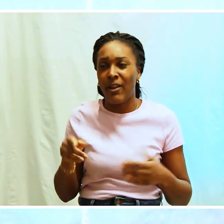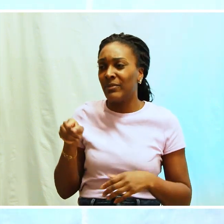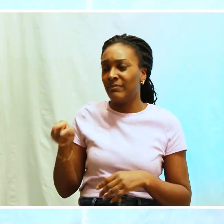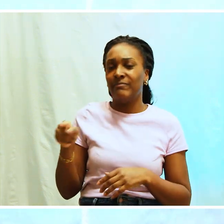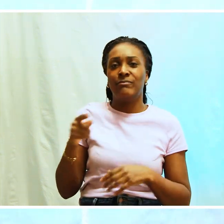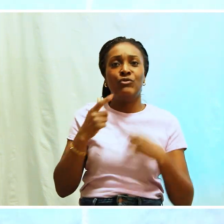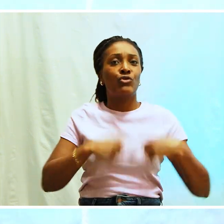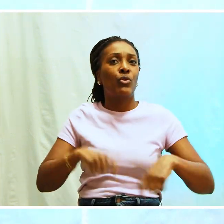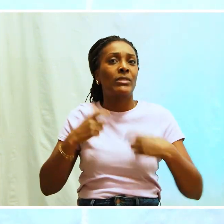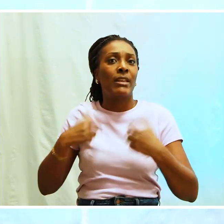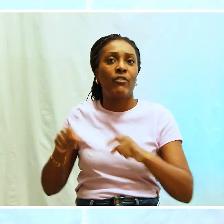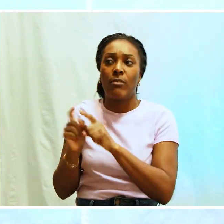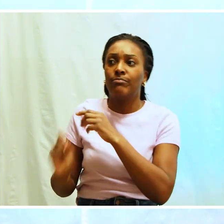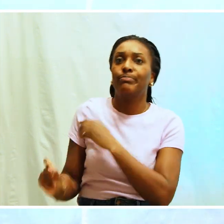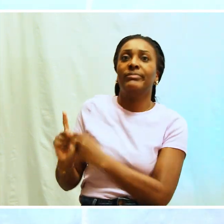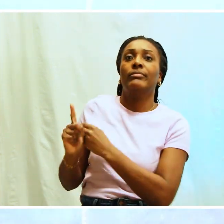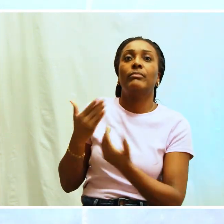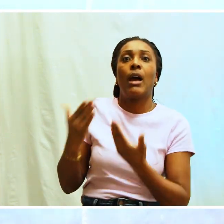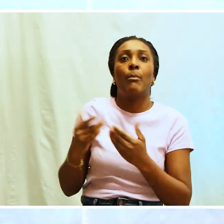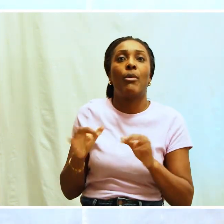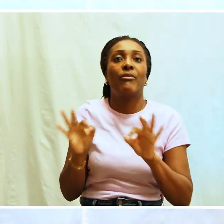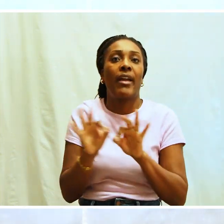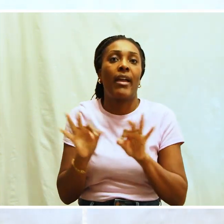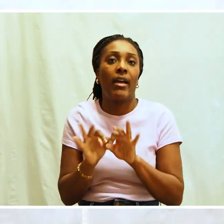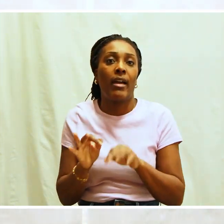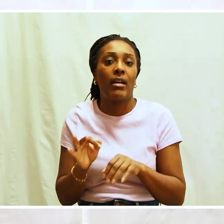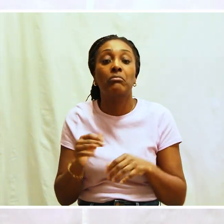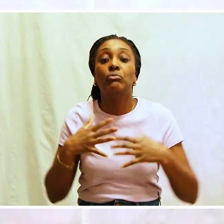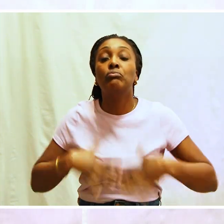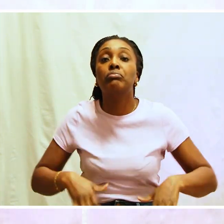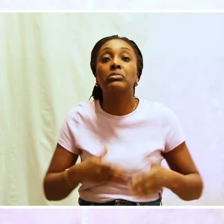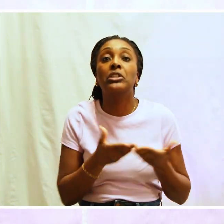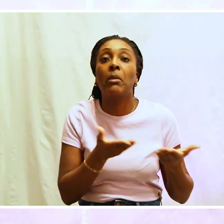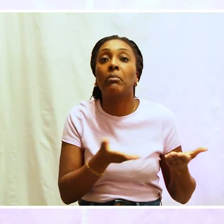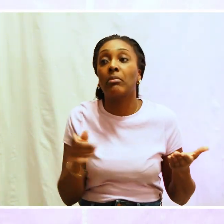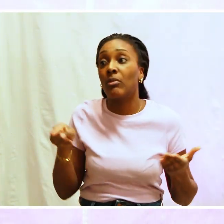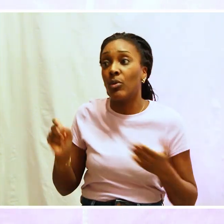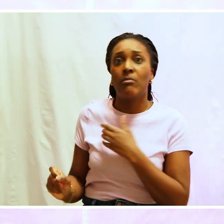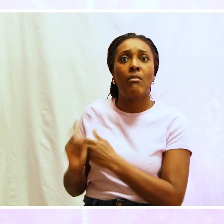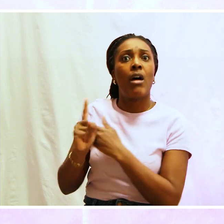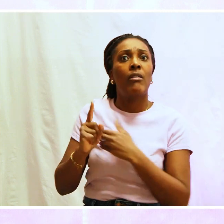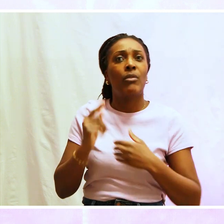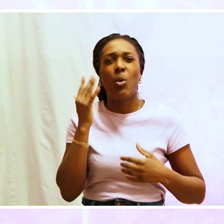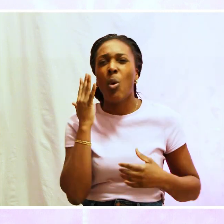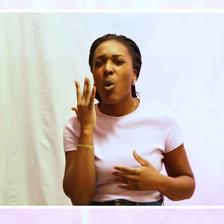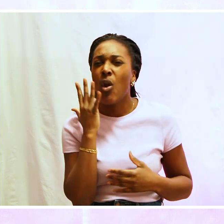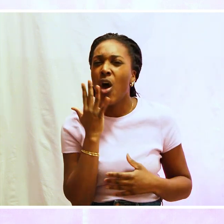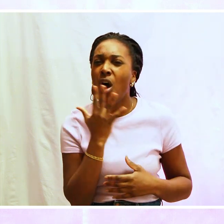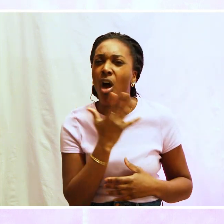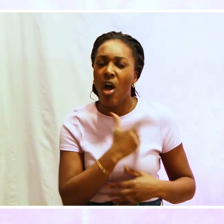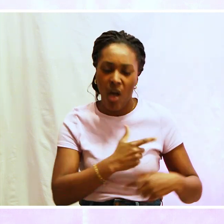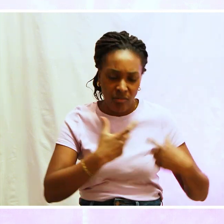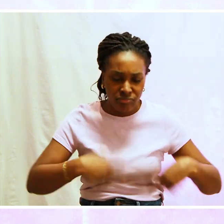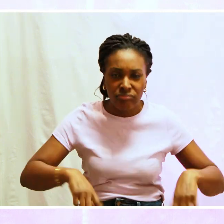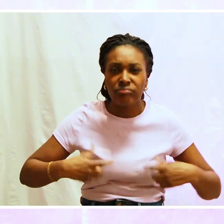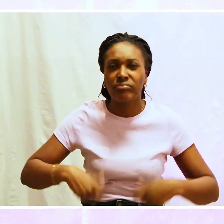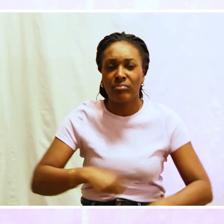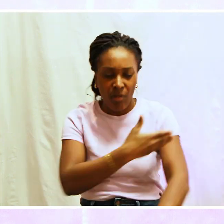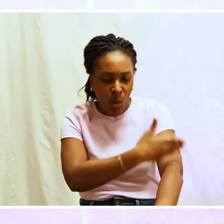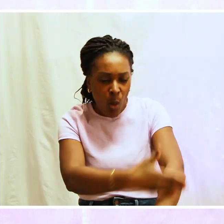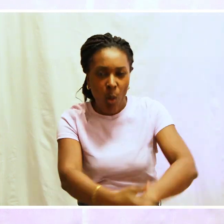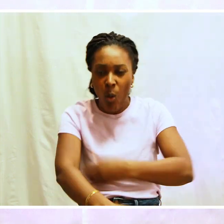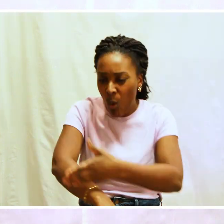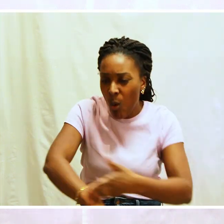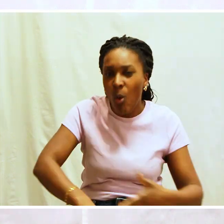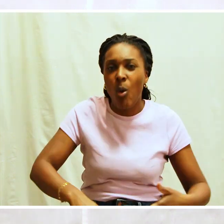rapport à ses frères qui n'en avaient pas. Une tunique toute simple. Lui va avoir une tunique avec des manches longues et tout le